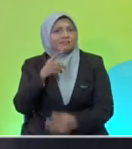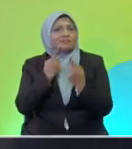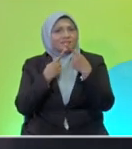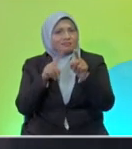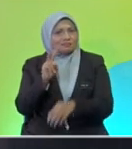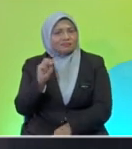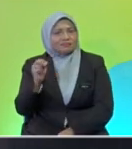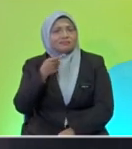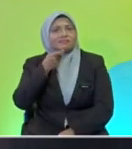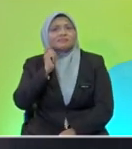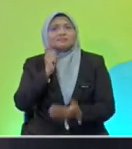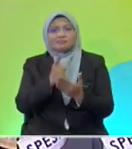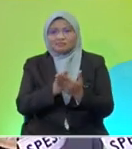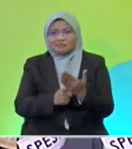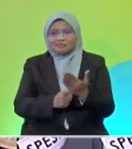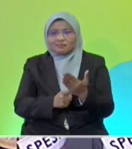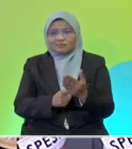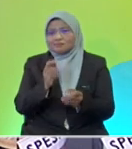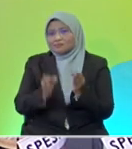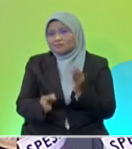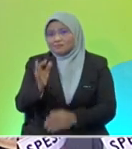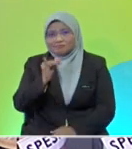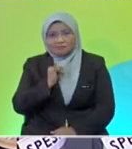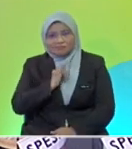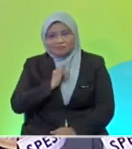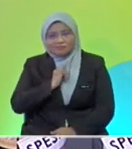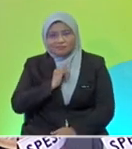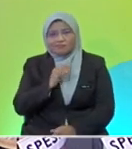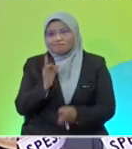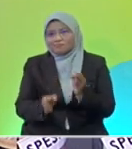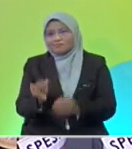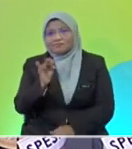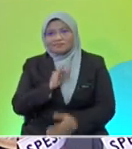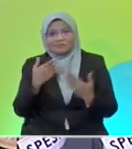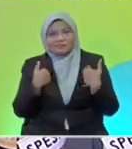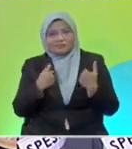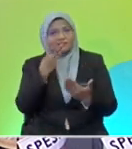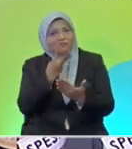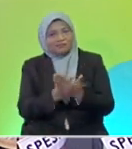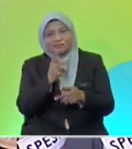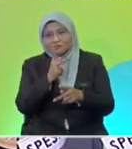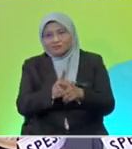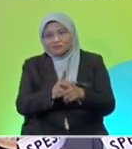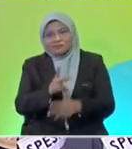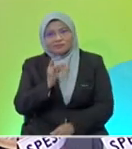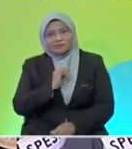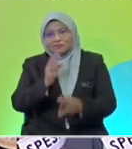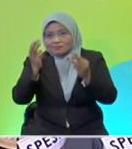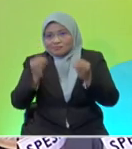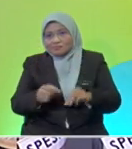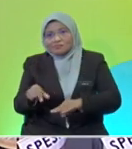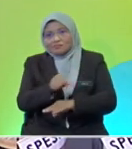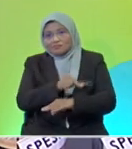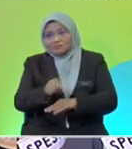uang simpanan Kalau saya kalau saya ada uang simpanan saya itu untuk saya gunakan waktu